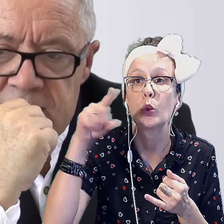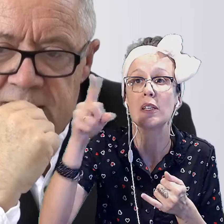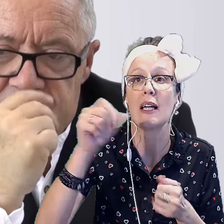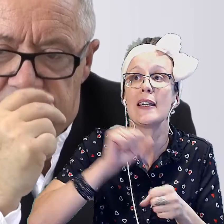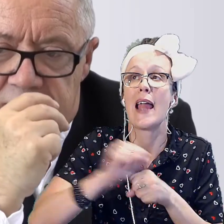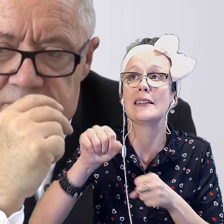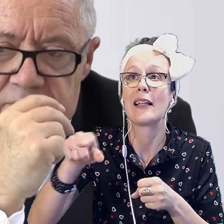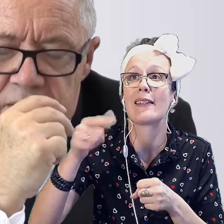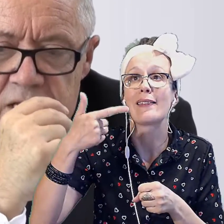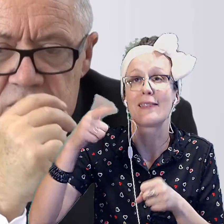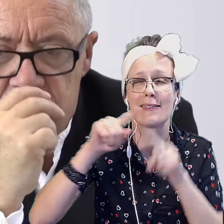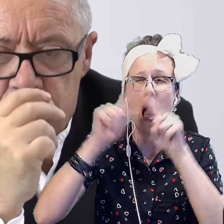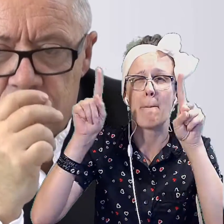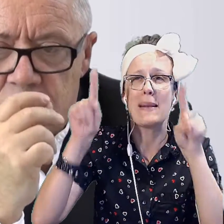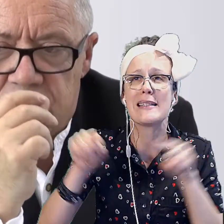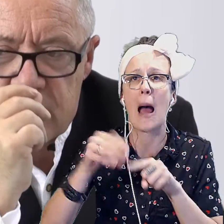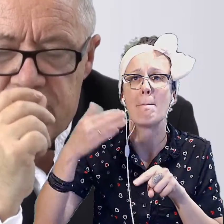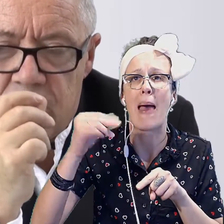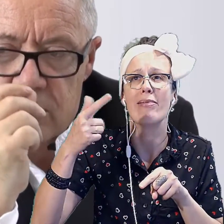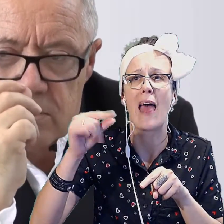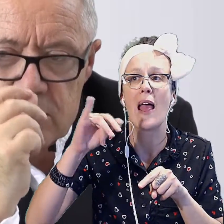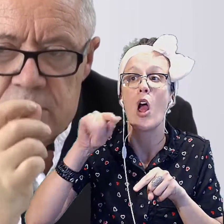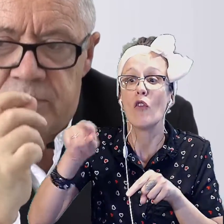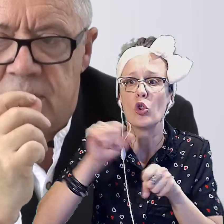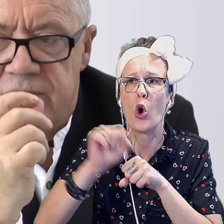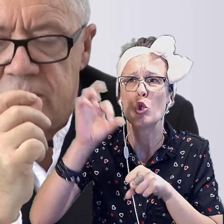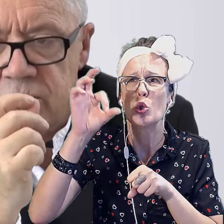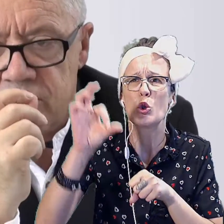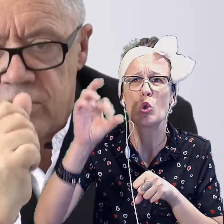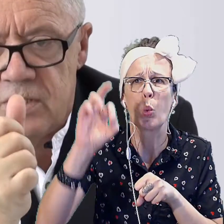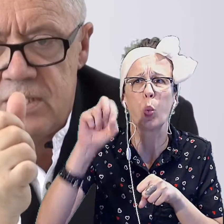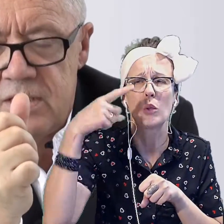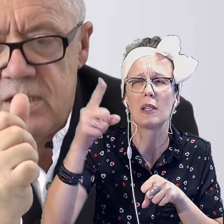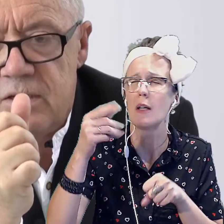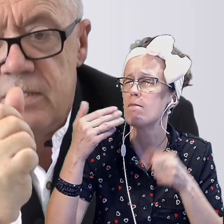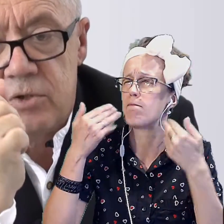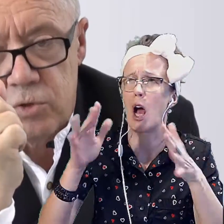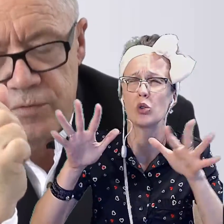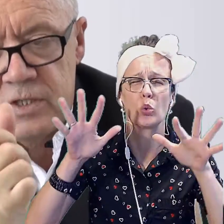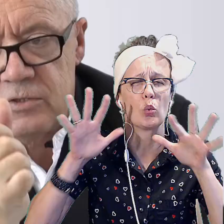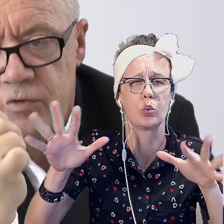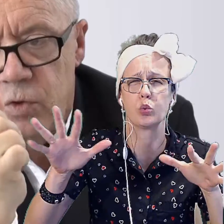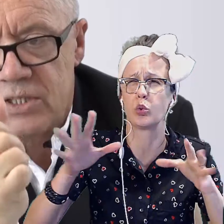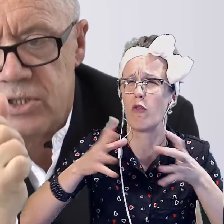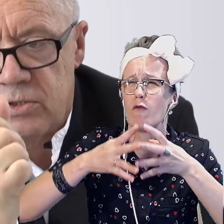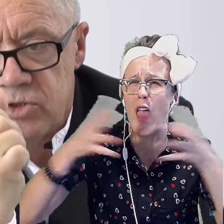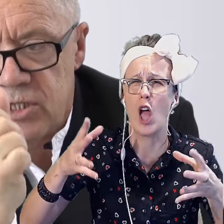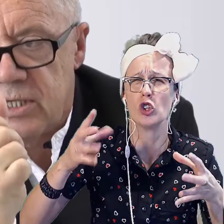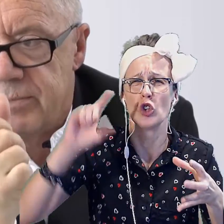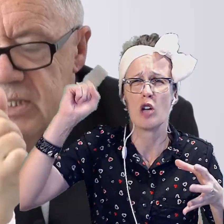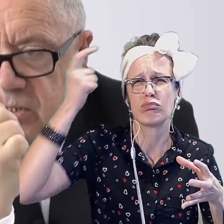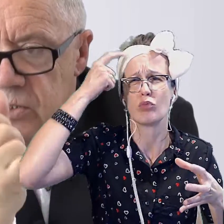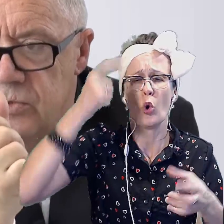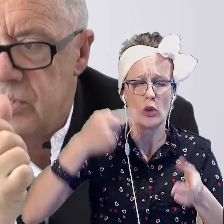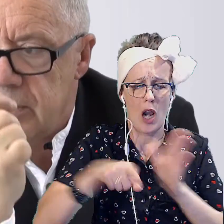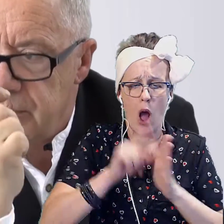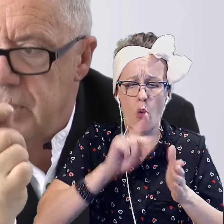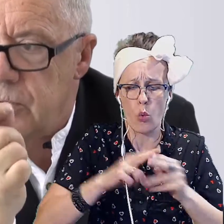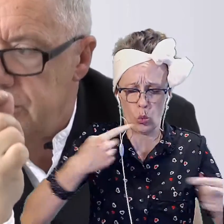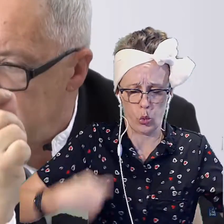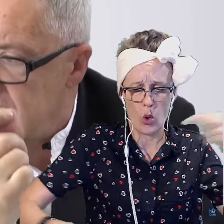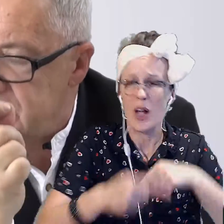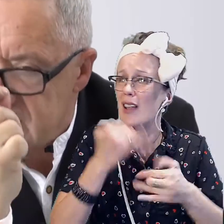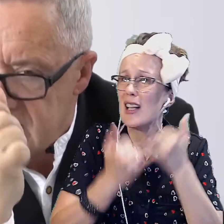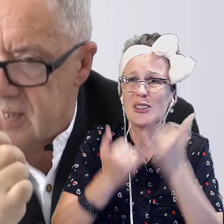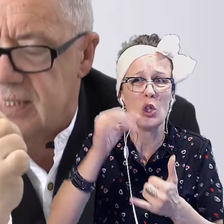tablicy mendelejewa sód odgrywa ogromnie ważną rolę również w układzie krążenia bez sodu